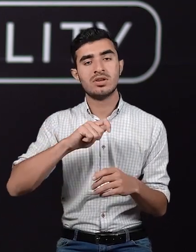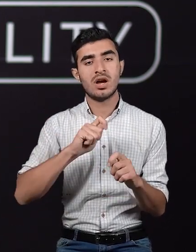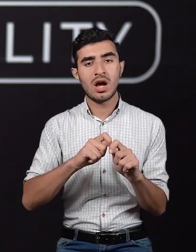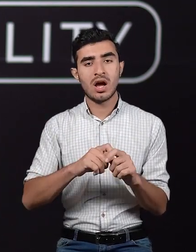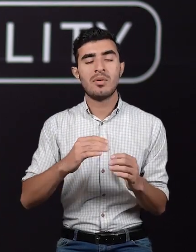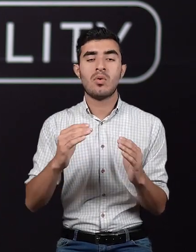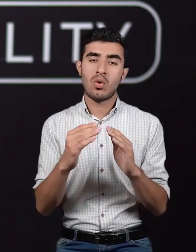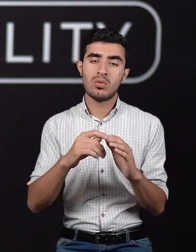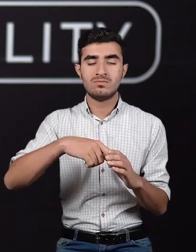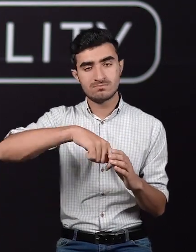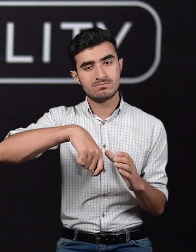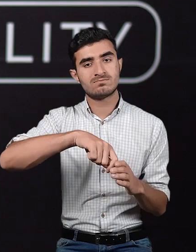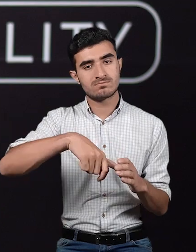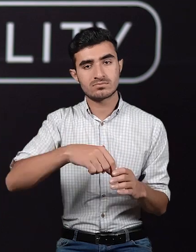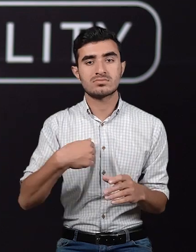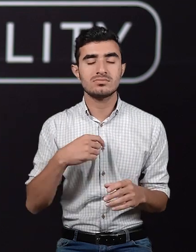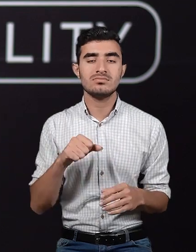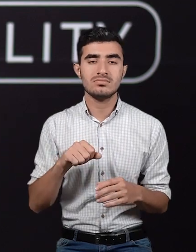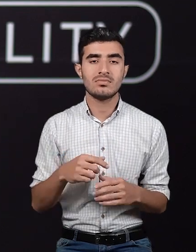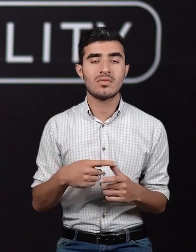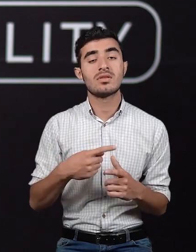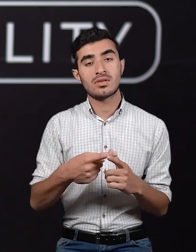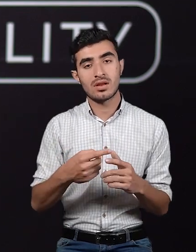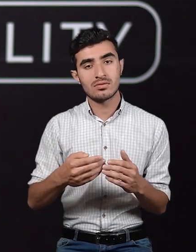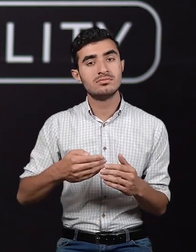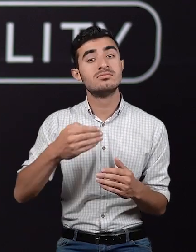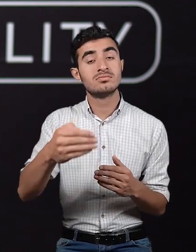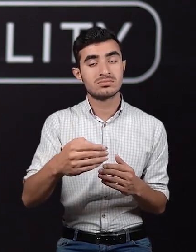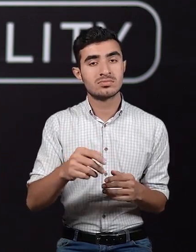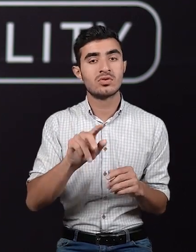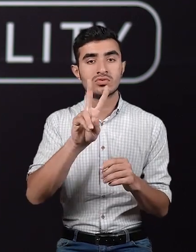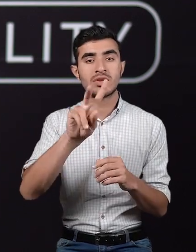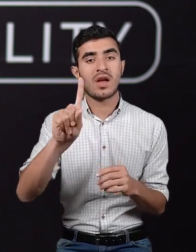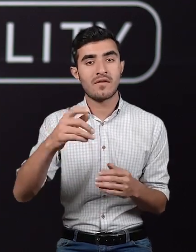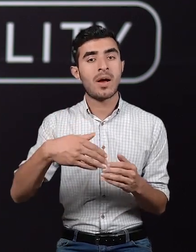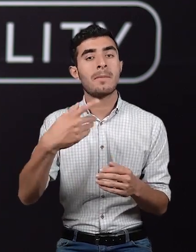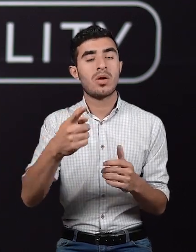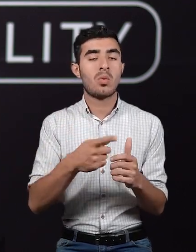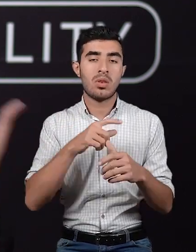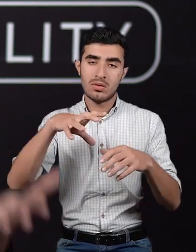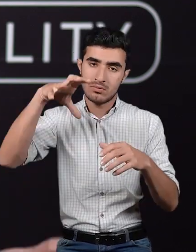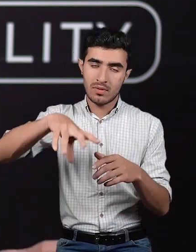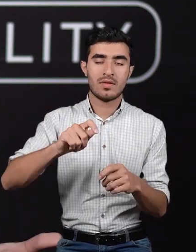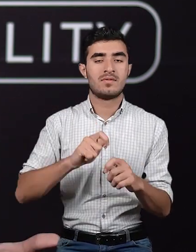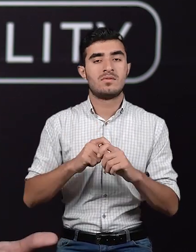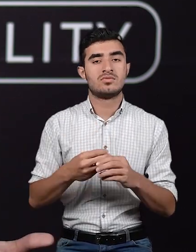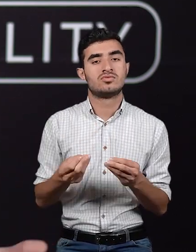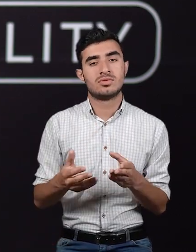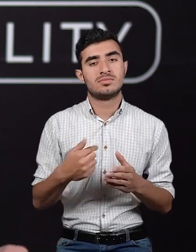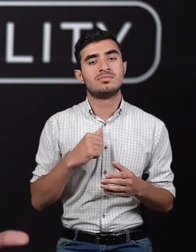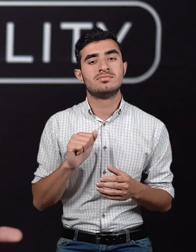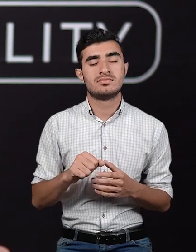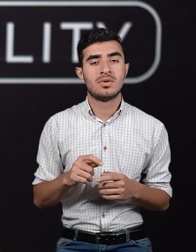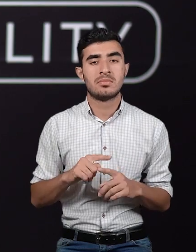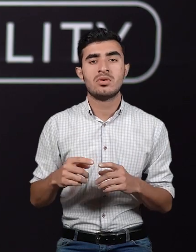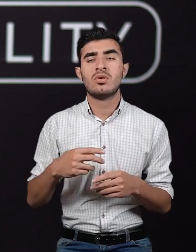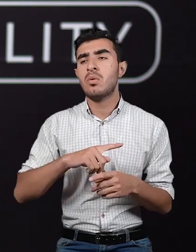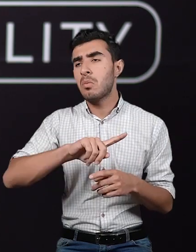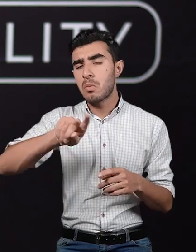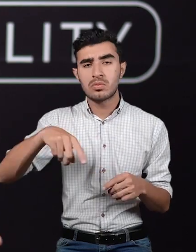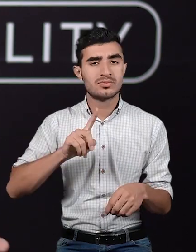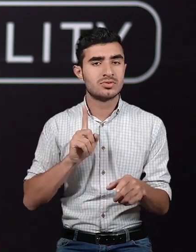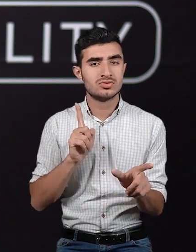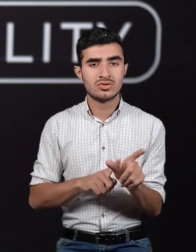एज ऑफ 21 आई वॉज वर्किंग फ्रॉम होम एंड देन इवेंचुअली आई टुक द स्टेप ऑफ setting up my own place. But all